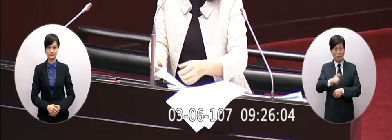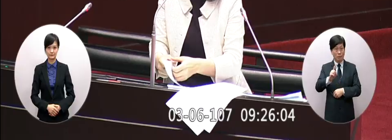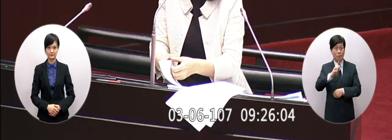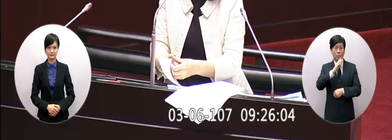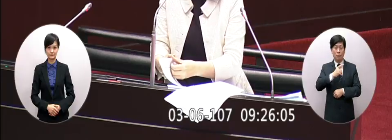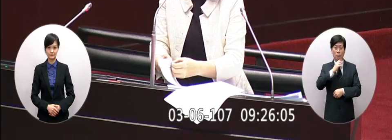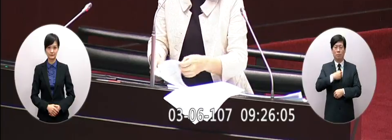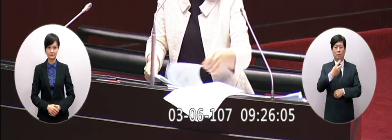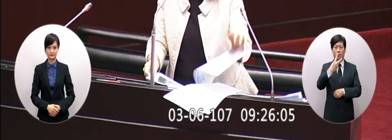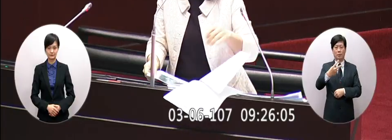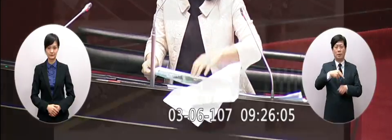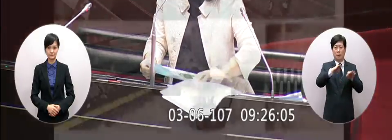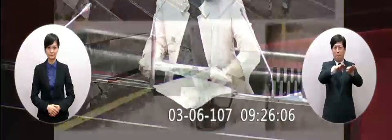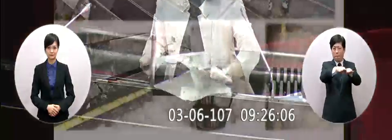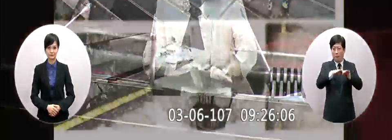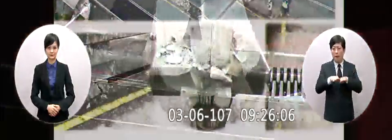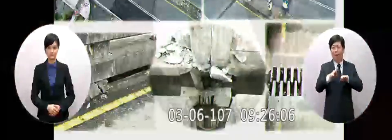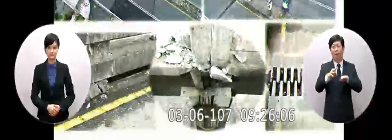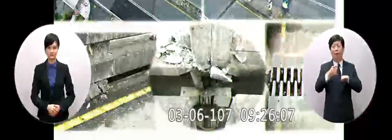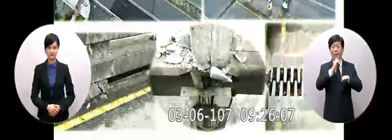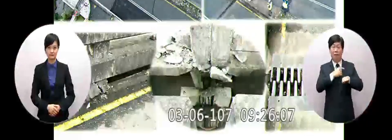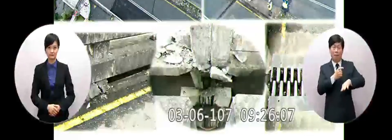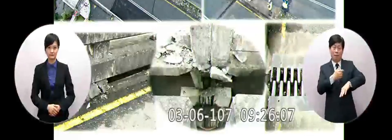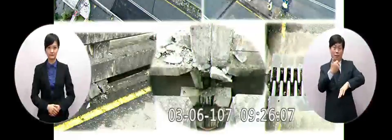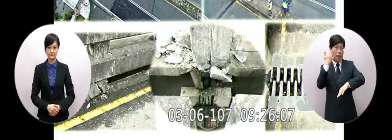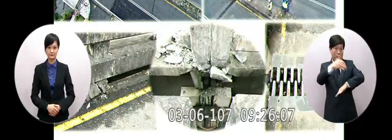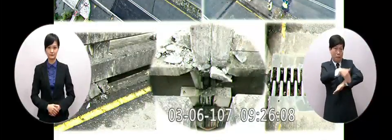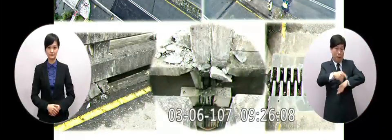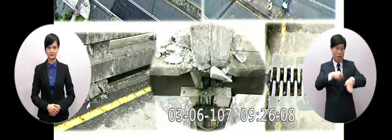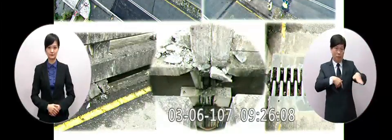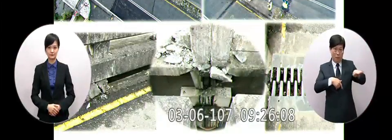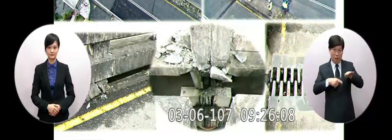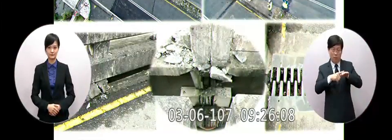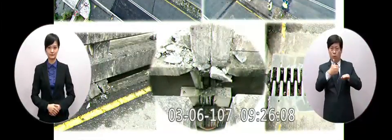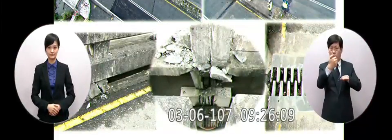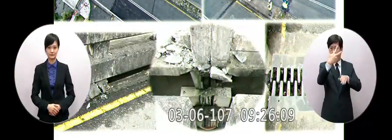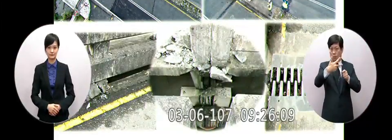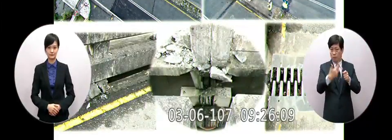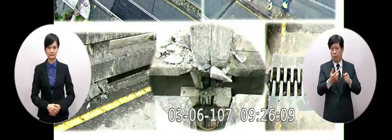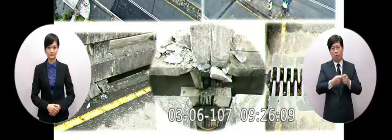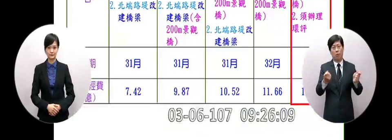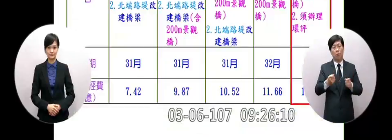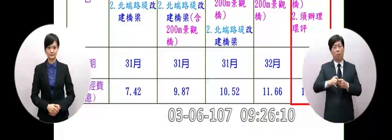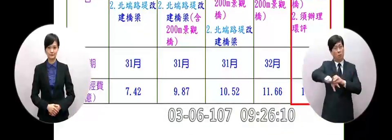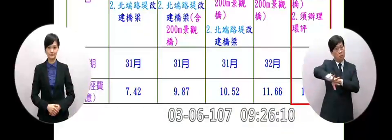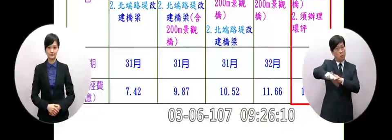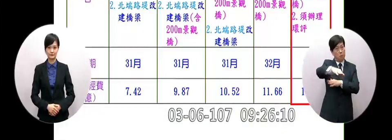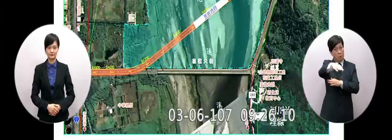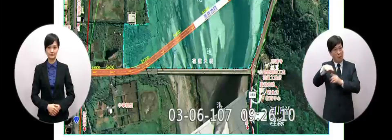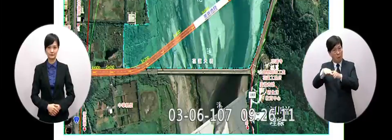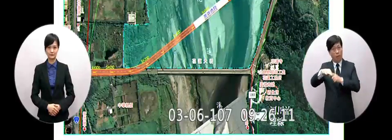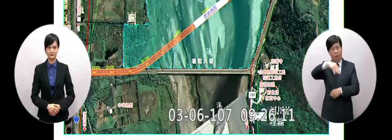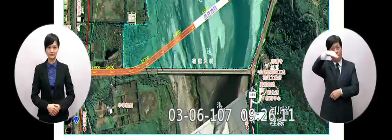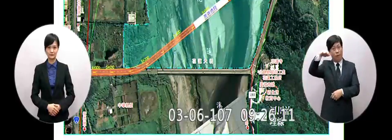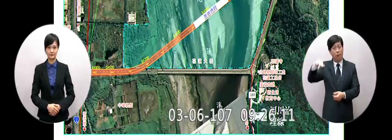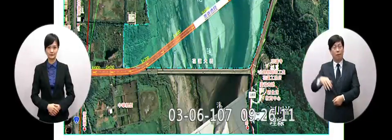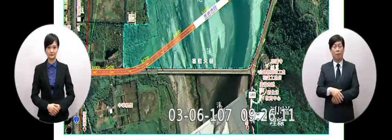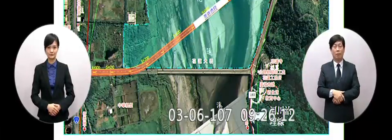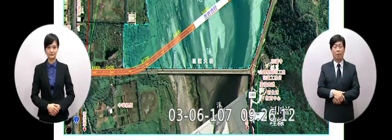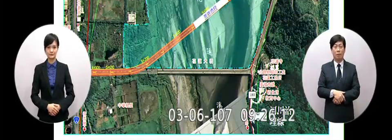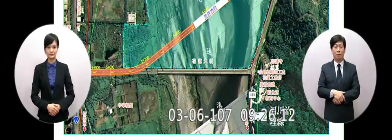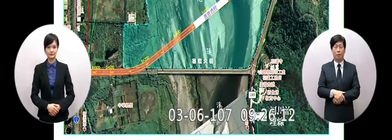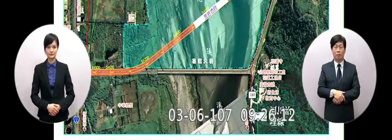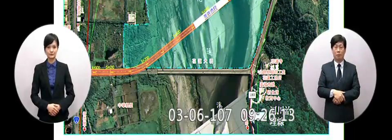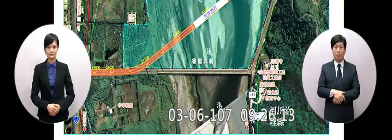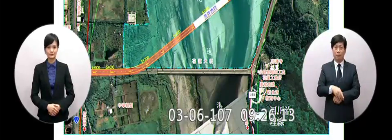是两板桥，它的这个靠海的这一板桥是57年的桥，然后到右边靠山的部分，内